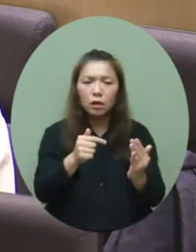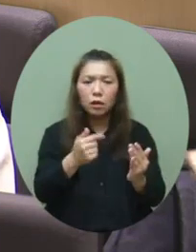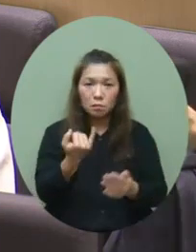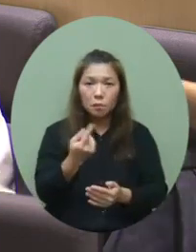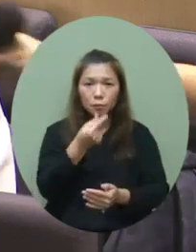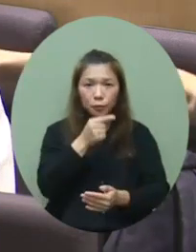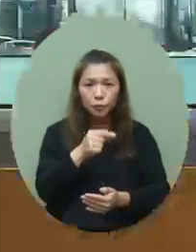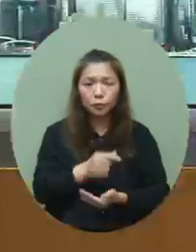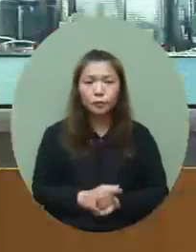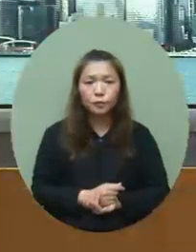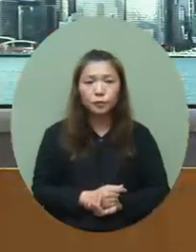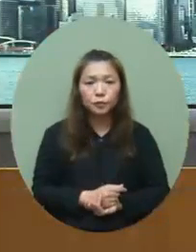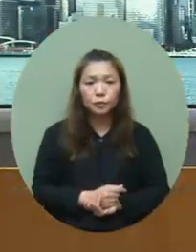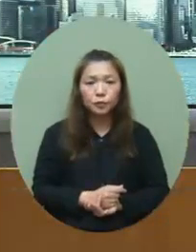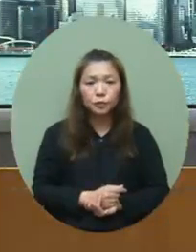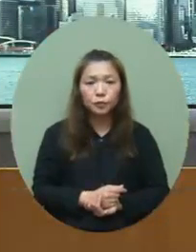該。